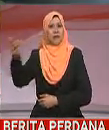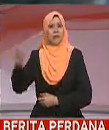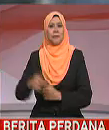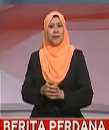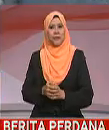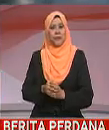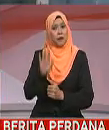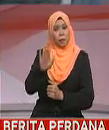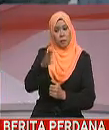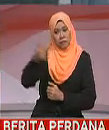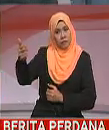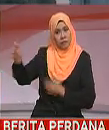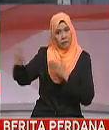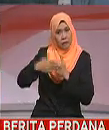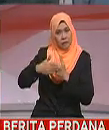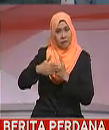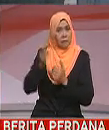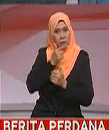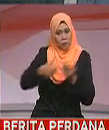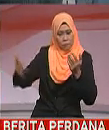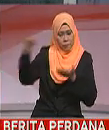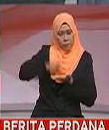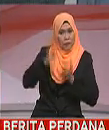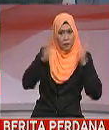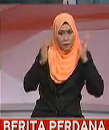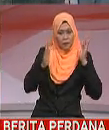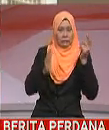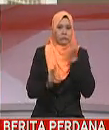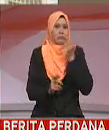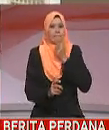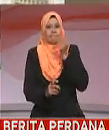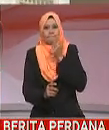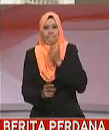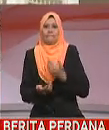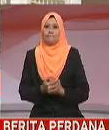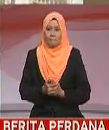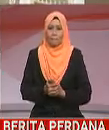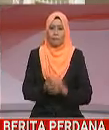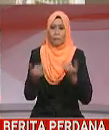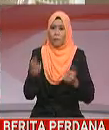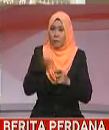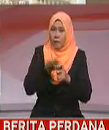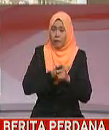Kalau dah balik ini, kamu tak nak datang lagi? Tak mau datang lagi. Setiap warga